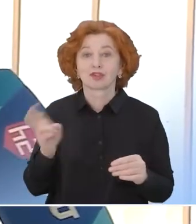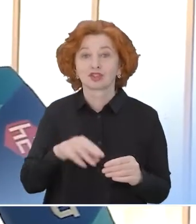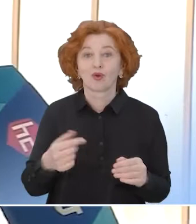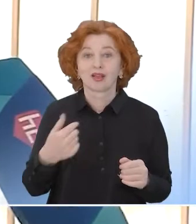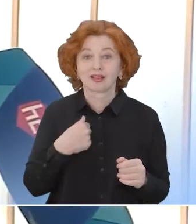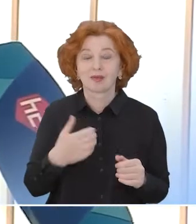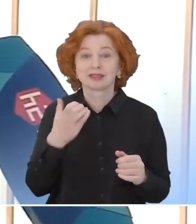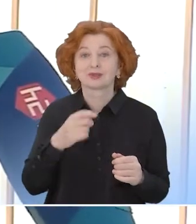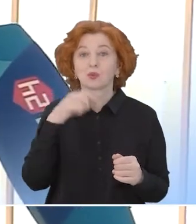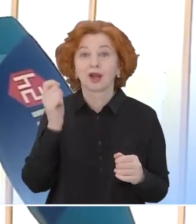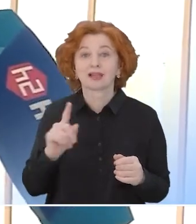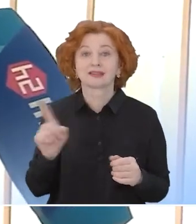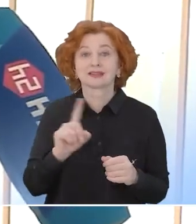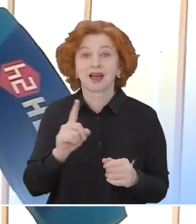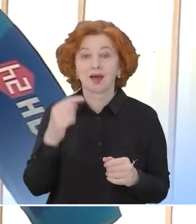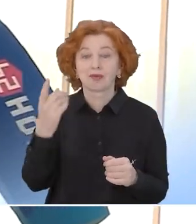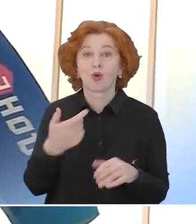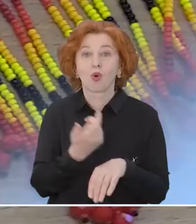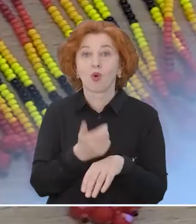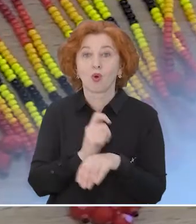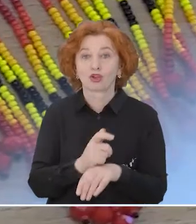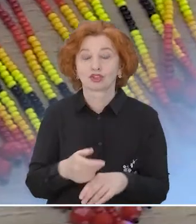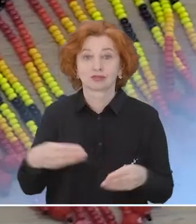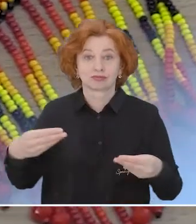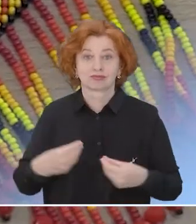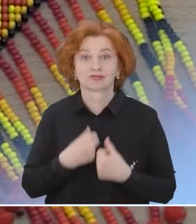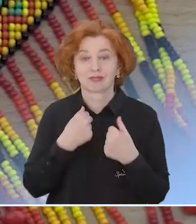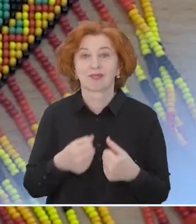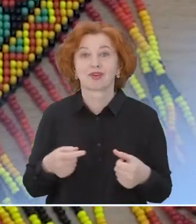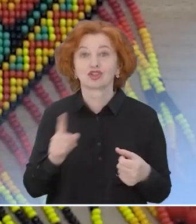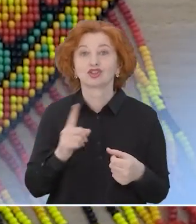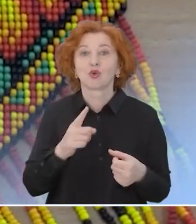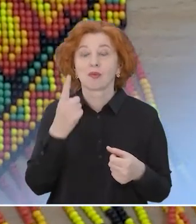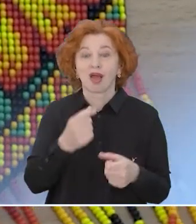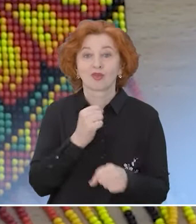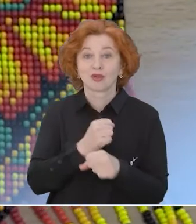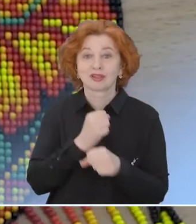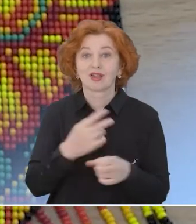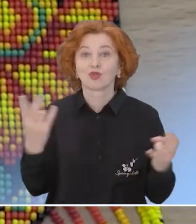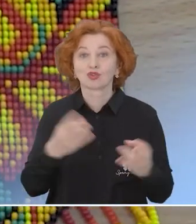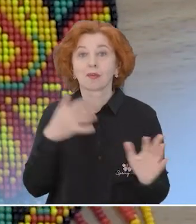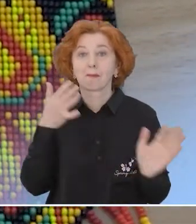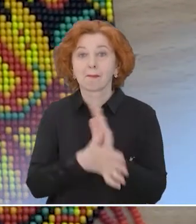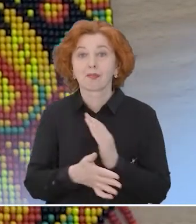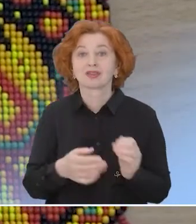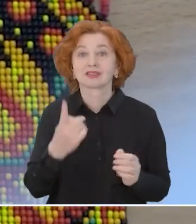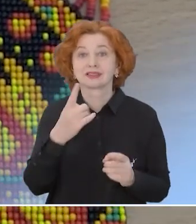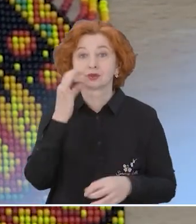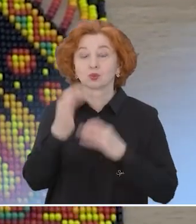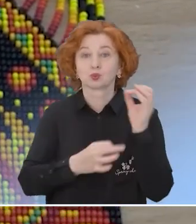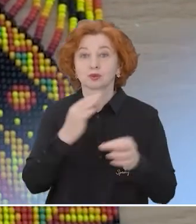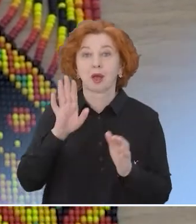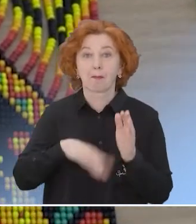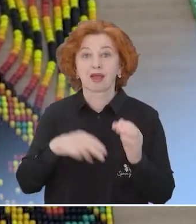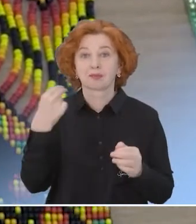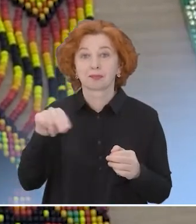оно пришло к нам с Украины, с Западной, но очень прям прижилось. Чтобы сделать одно такое изделие, необходимо потратить более